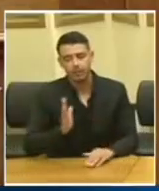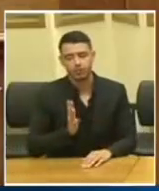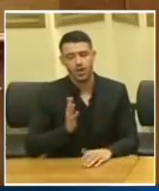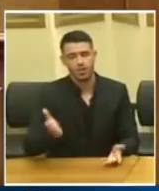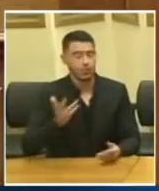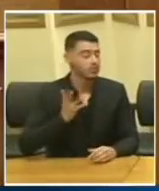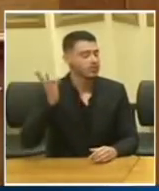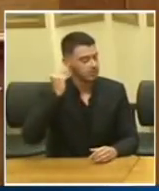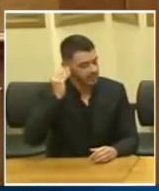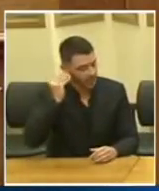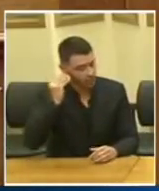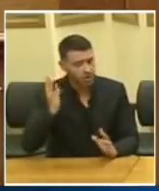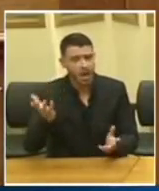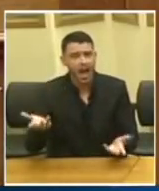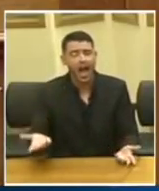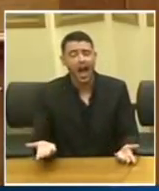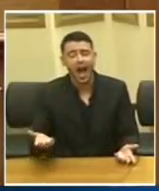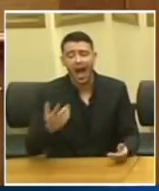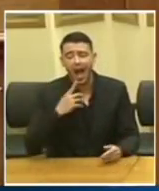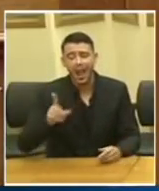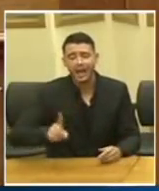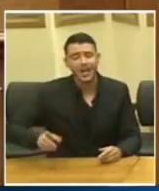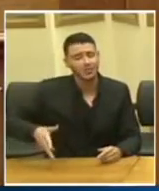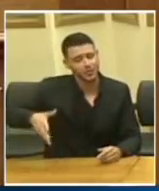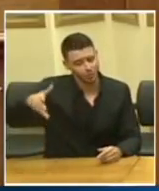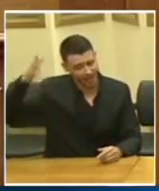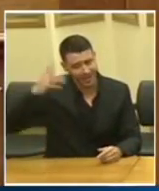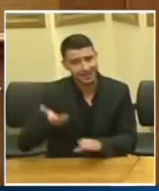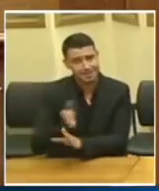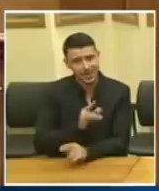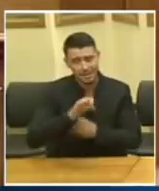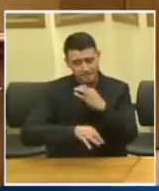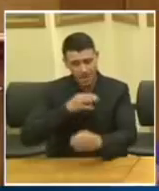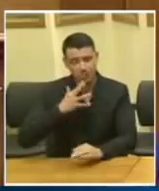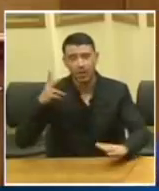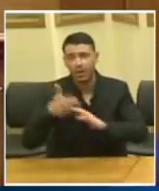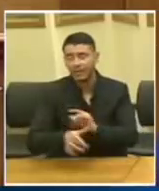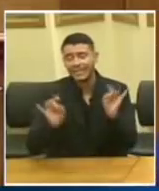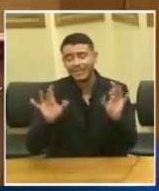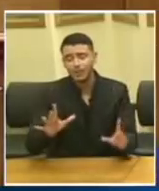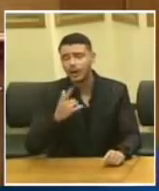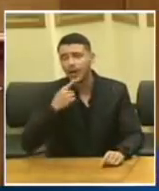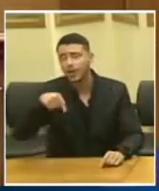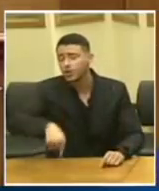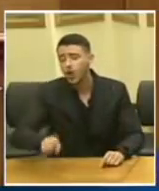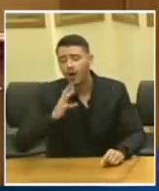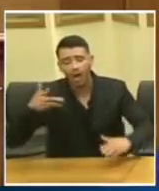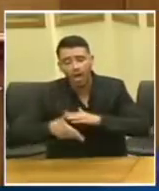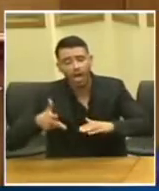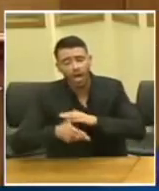όλη τη διάρκεια της ομιλίας του αρχηγού σας δεν διακόπτει από κανέναν. Μη με διακόπτετε, θα υπάρχει δυνατότητα.